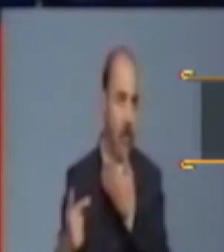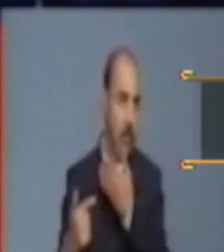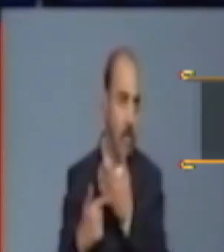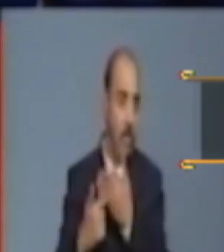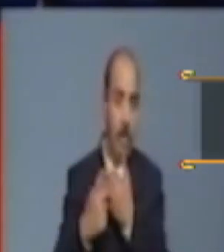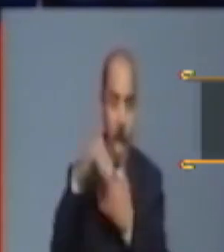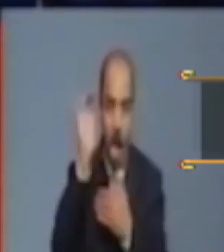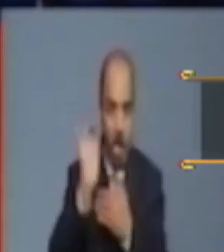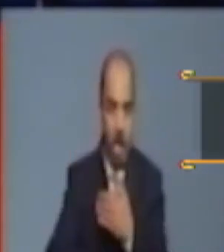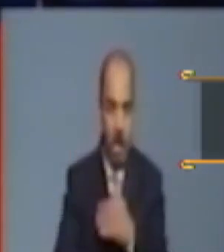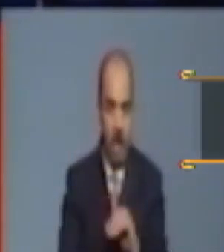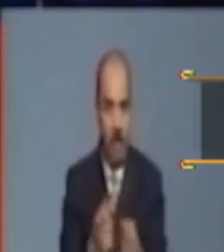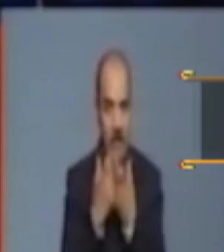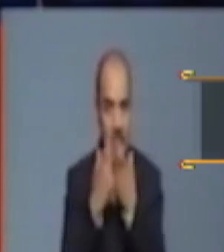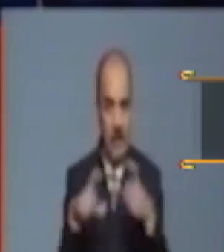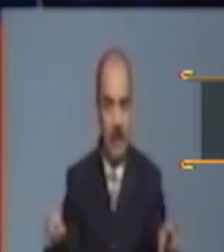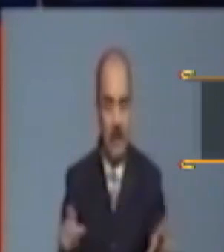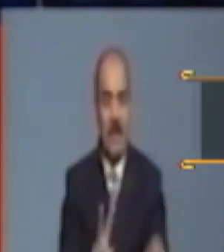7.62x39 حتى